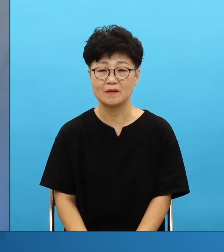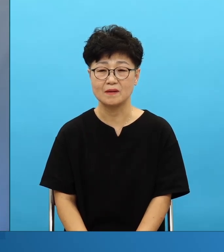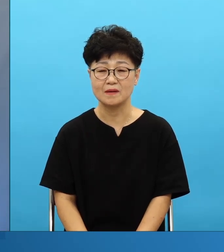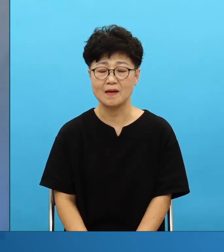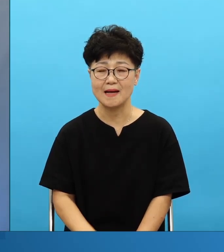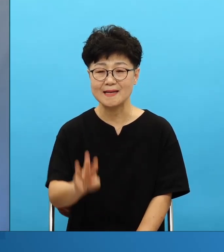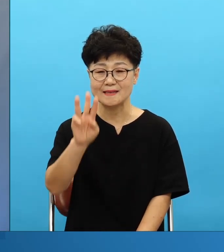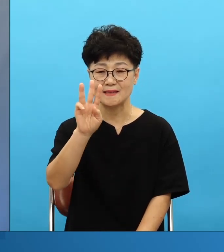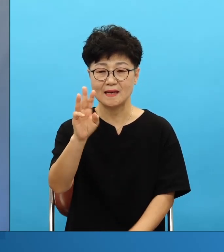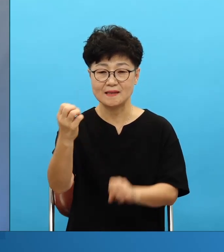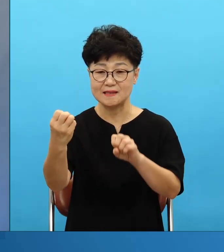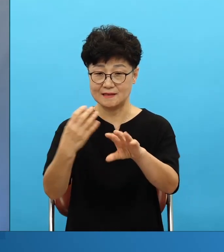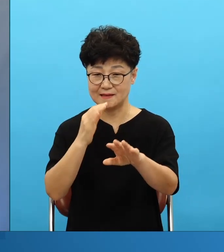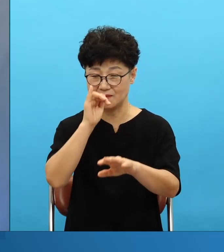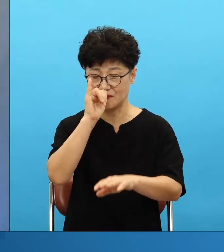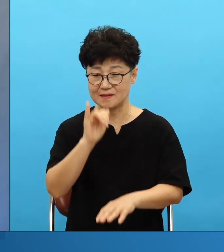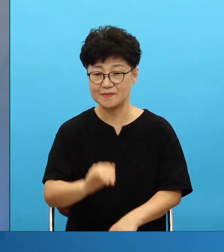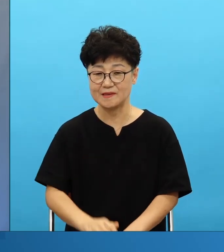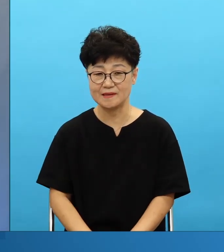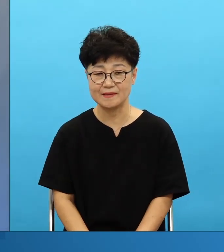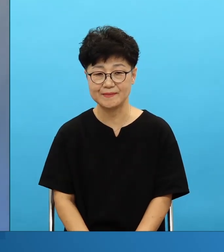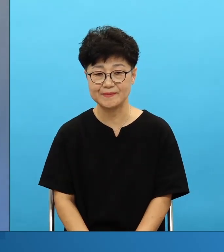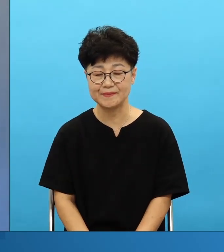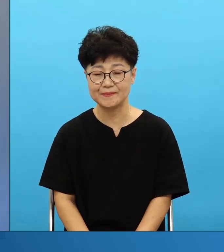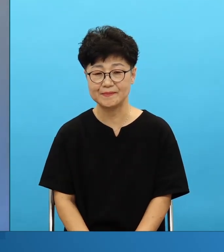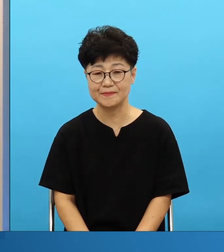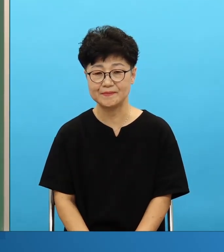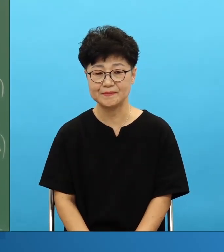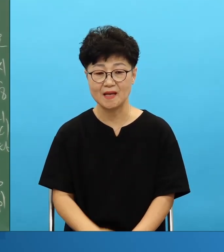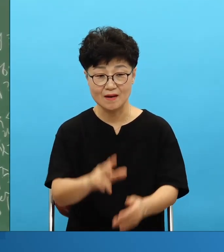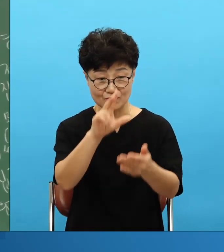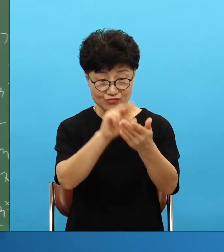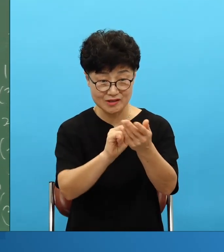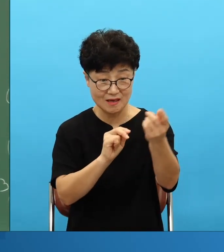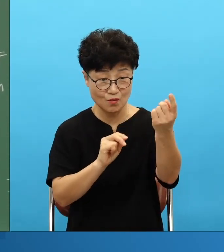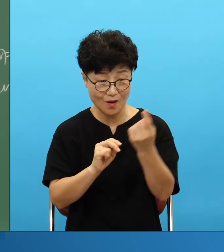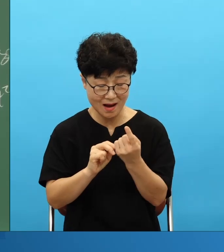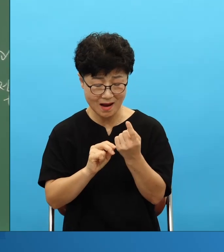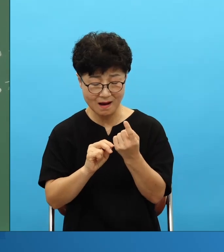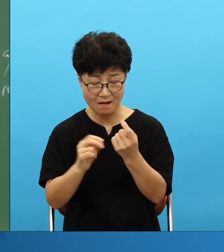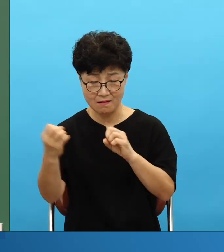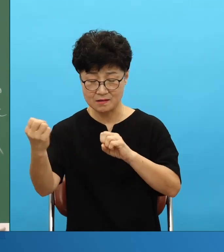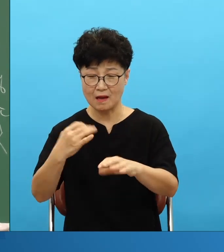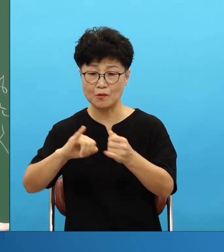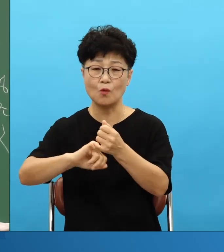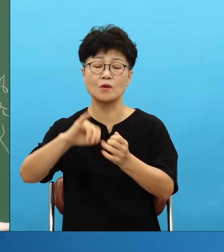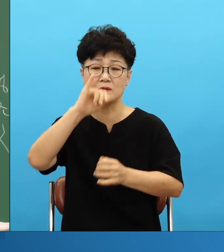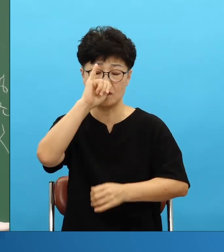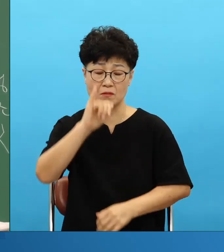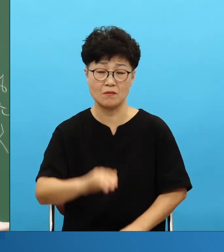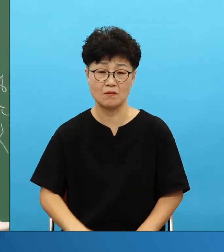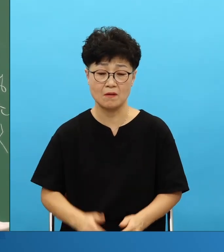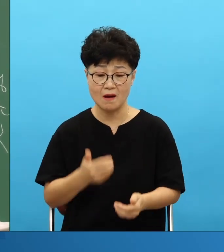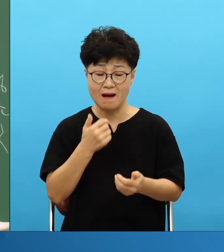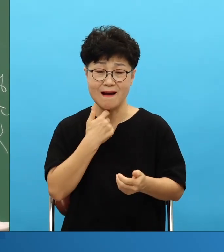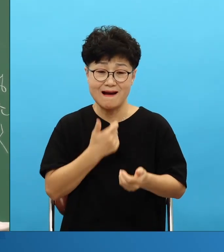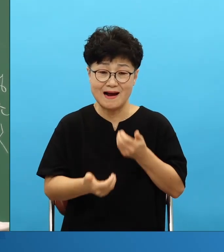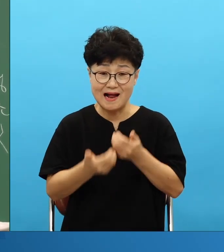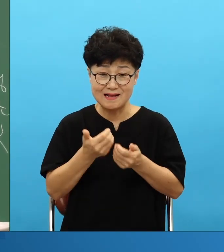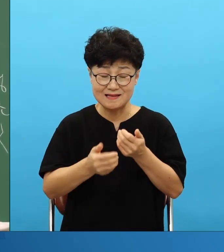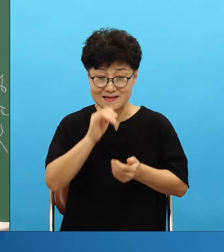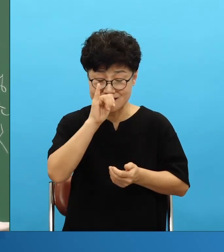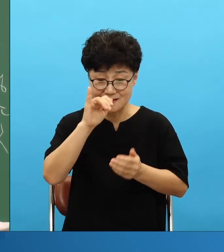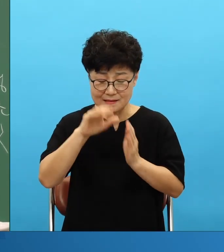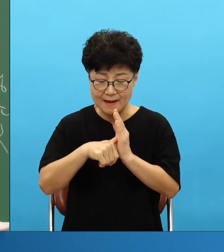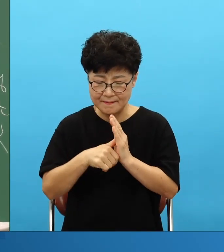3응답입니다. It's the 3 answers. 문제에는 답이 있고요. Then if there's a problem, there's an answer. 갈등은 갱신하면 되는 거고요. And for conflicts,